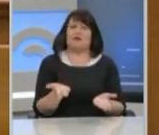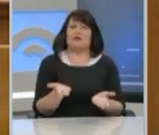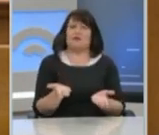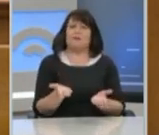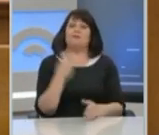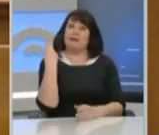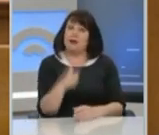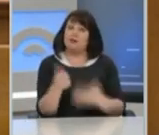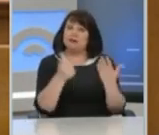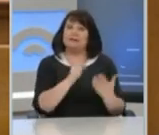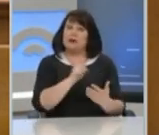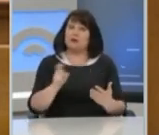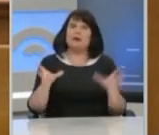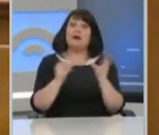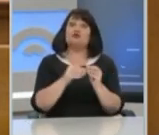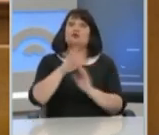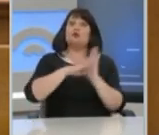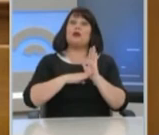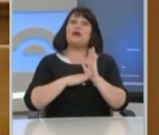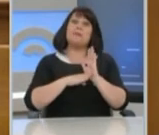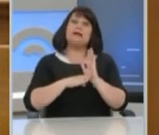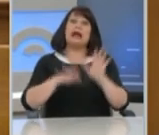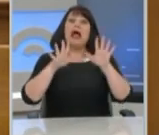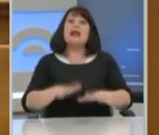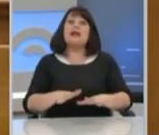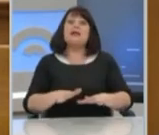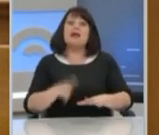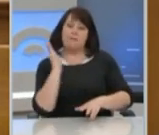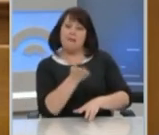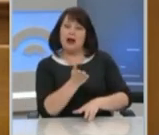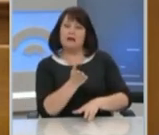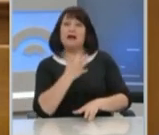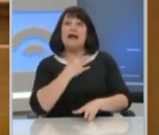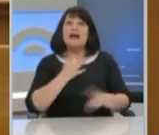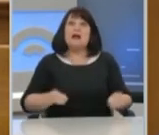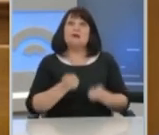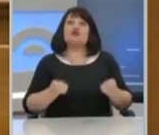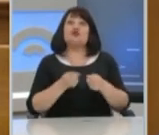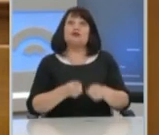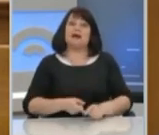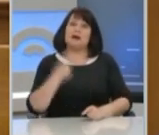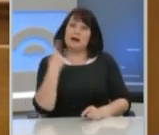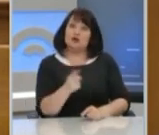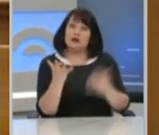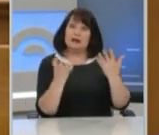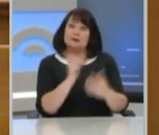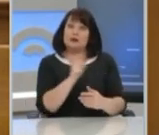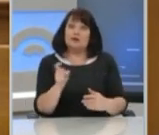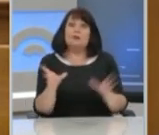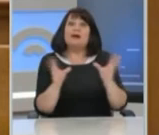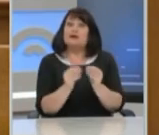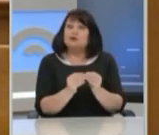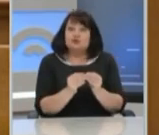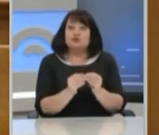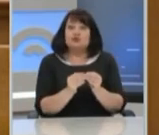Τα 260 εκατομμύρια για προγράμματα καταπολέμησης ανεργίας είναι χρήσιμα. Τα 190 εκατομμύρια για την επέκταση